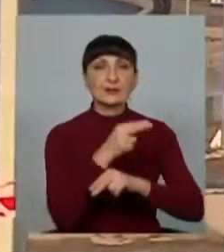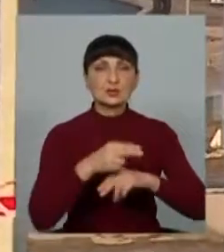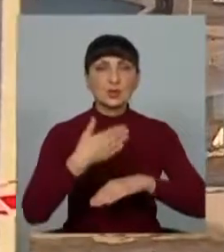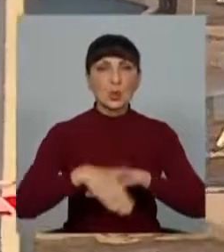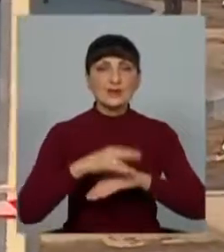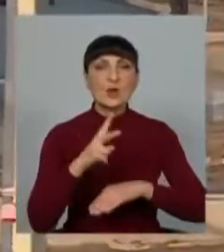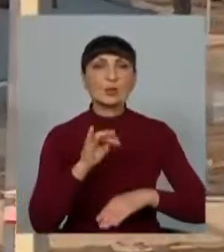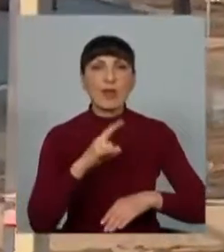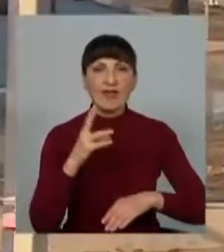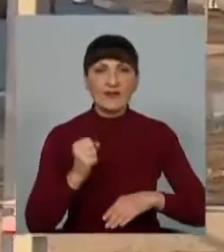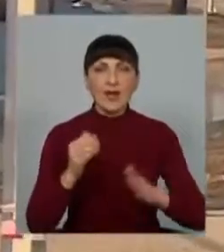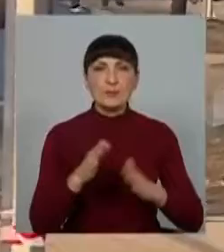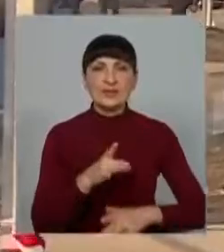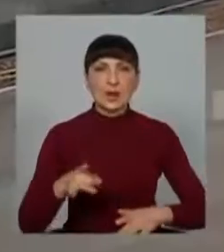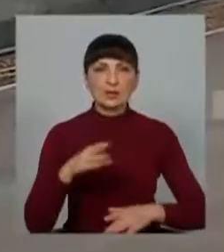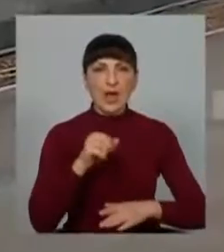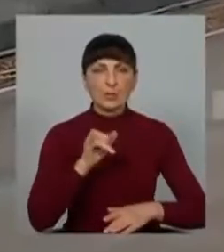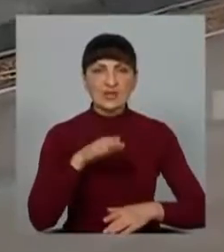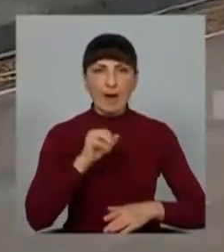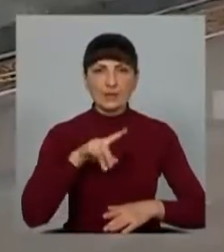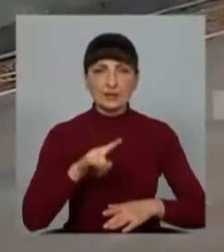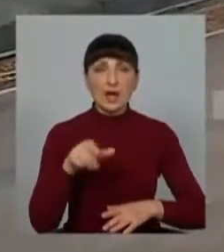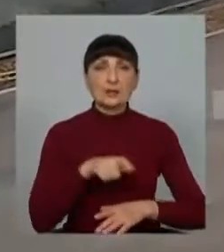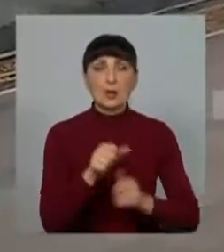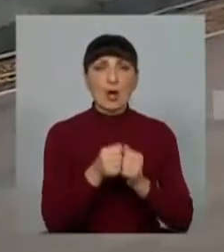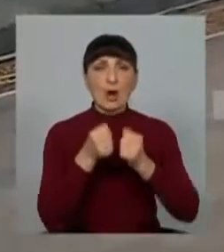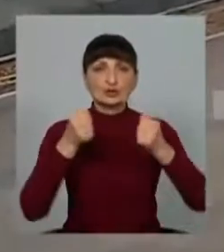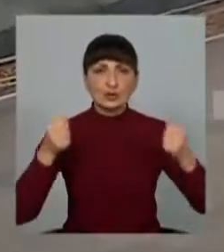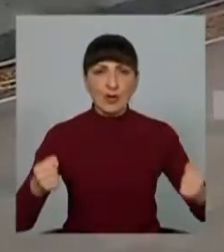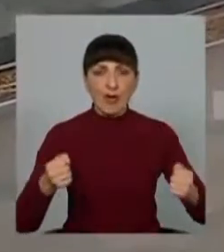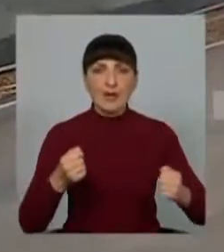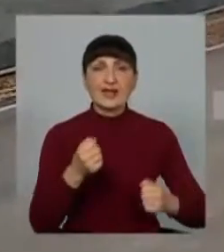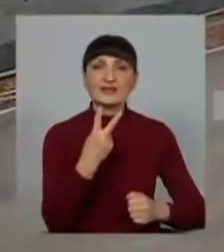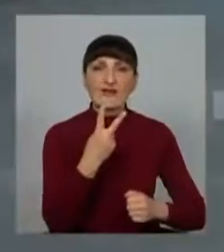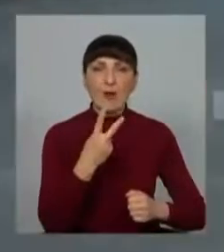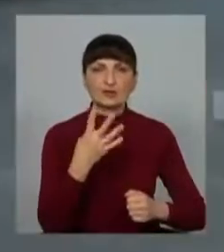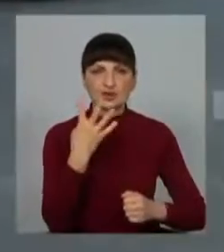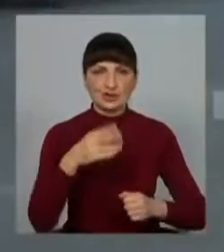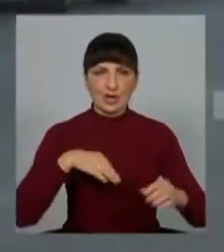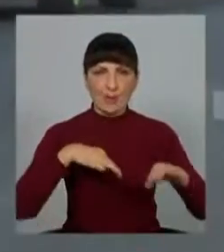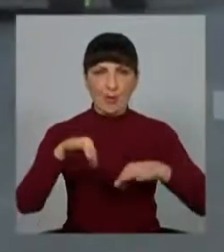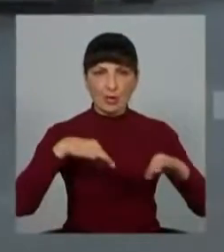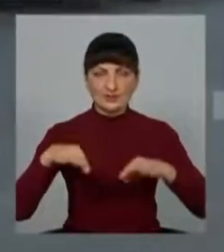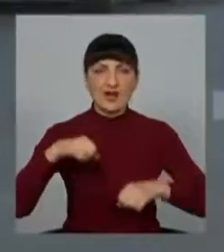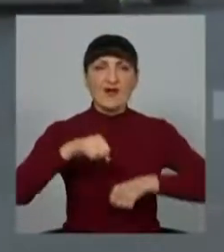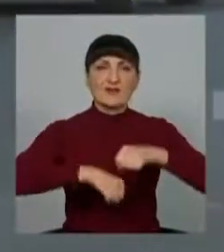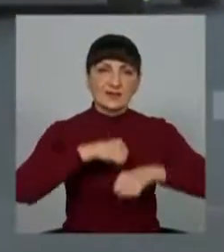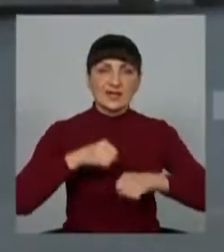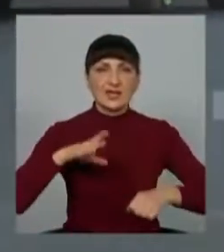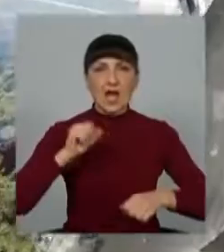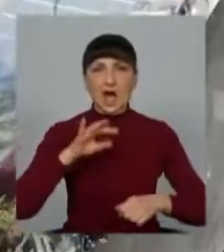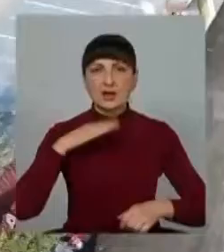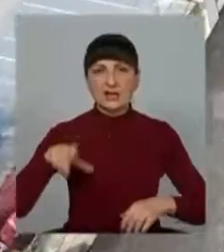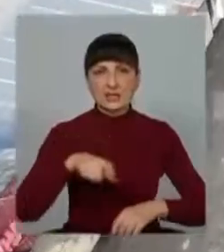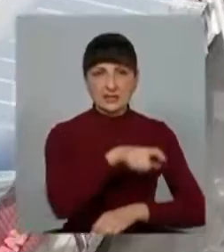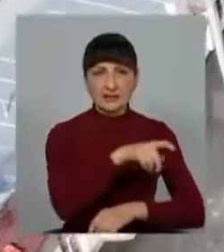улицы Кунаева в микрорайоне Таусамалы. Дорогу расширяют с 2 до 4 полос с устройством тротуаров, велодорожек и арочной сети.